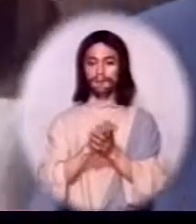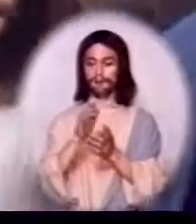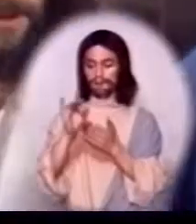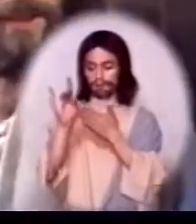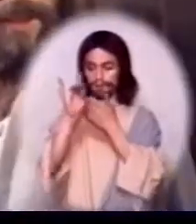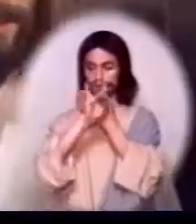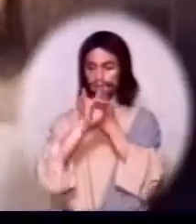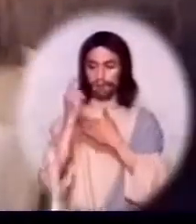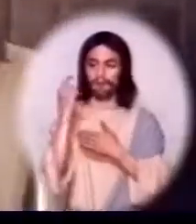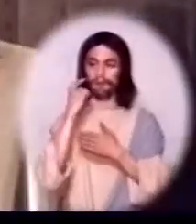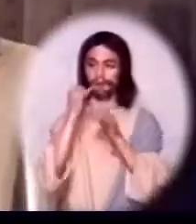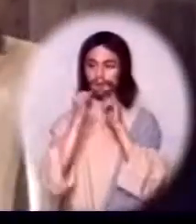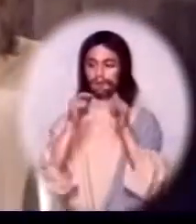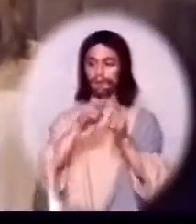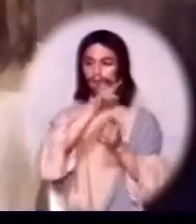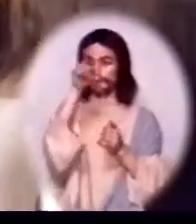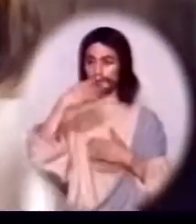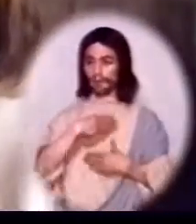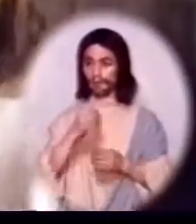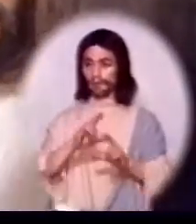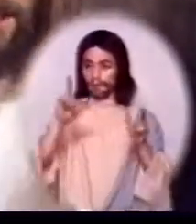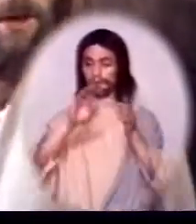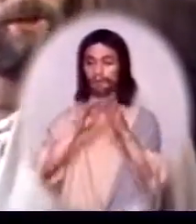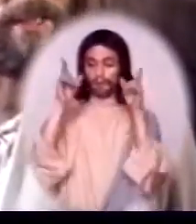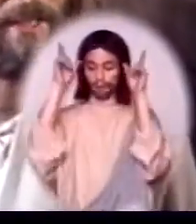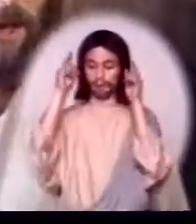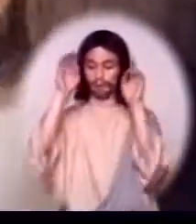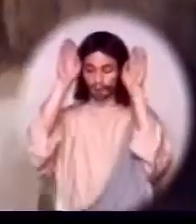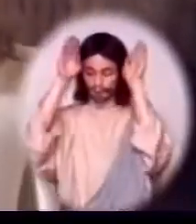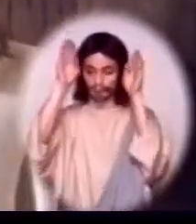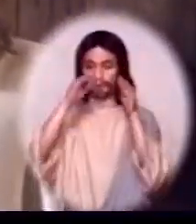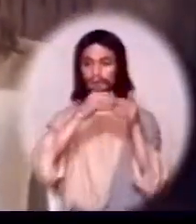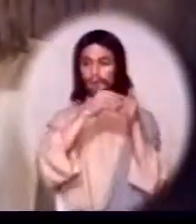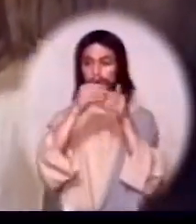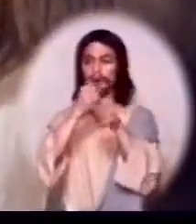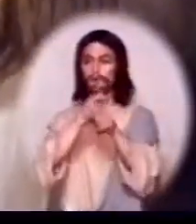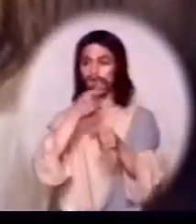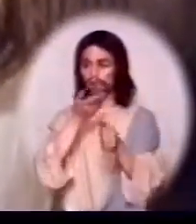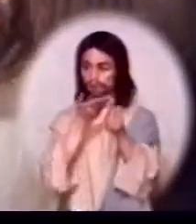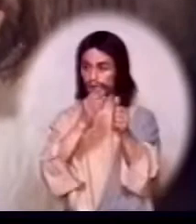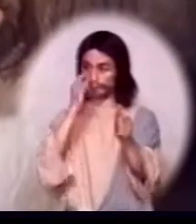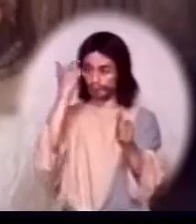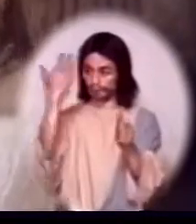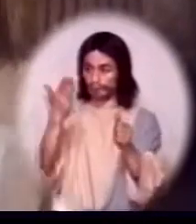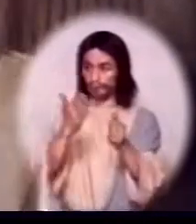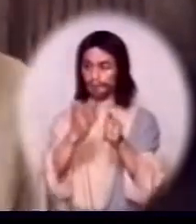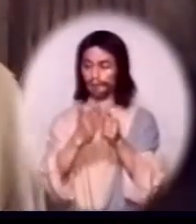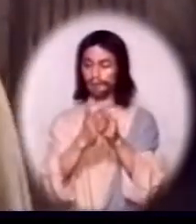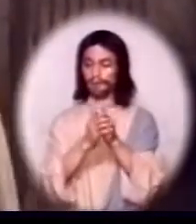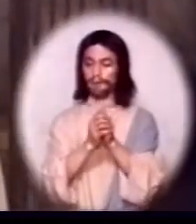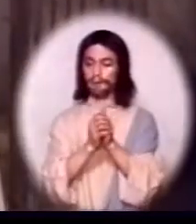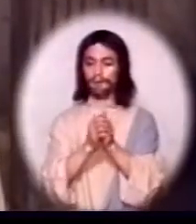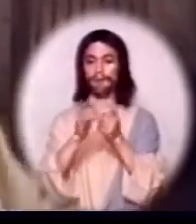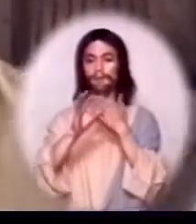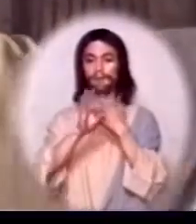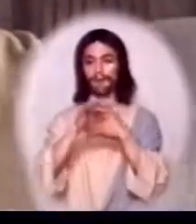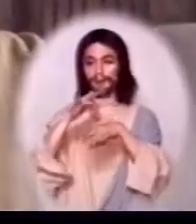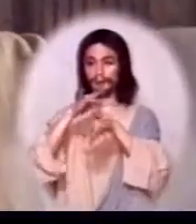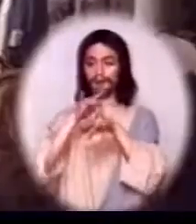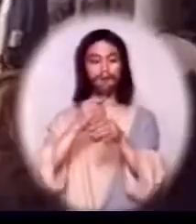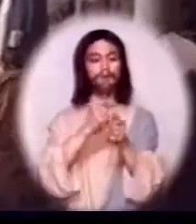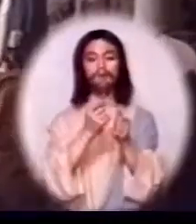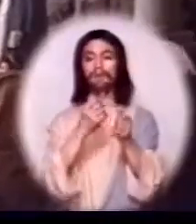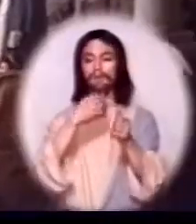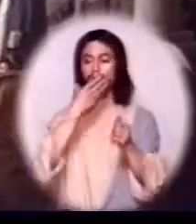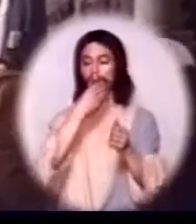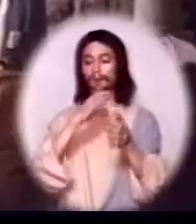이 위선자, 너희도 안식일에 너희 소나 나귀를 마구에서 끌어내어 물을 먹이지 아니하느냐? 그러면